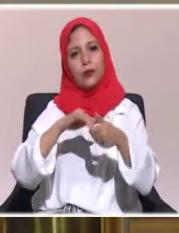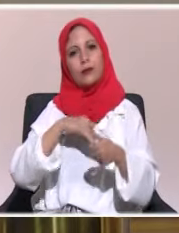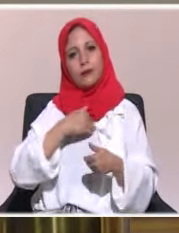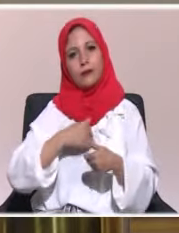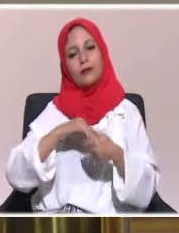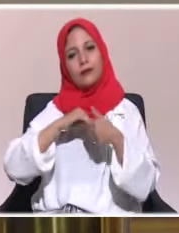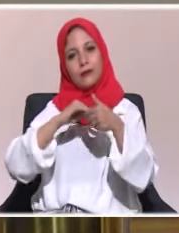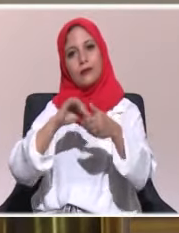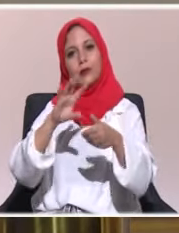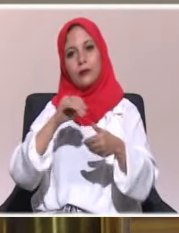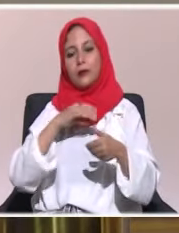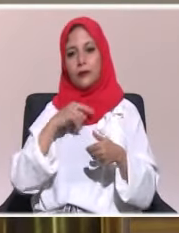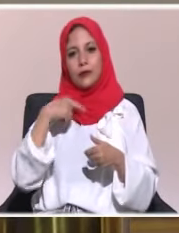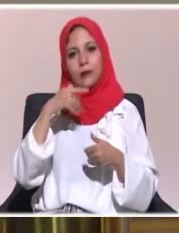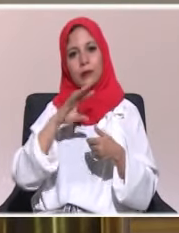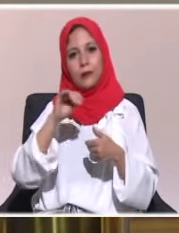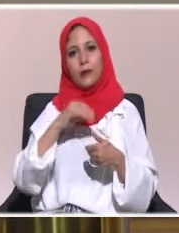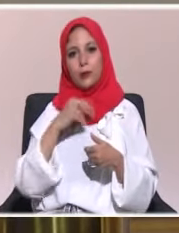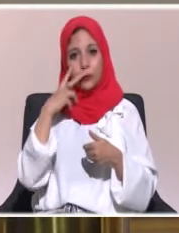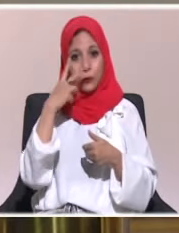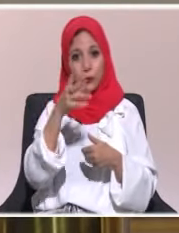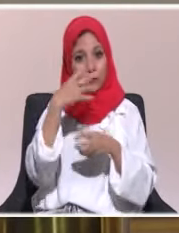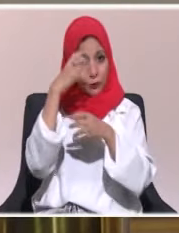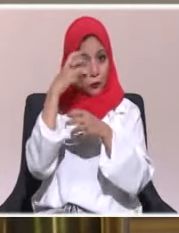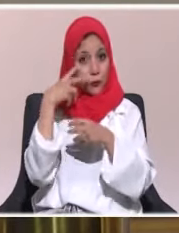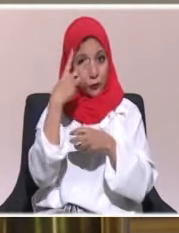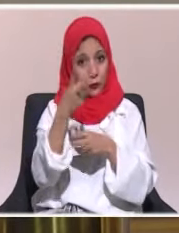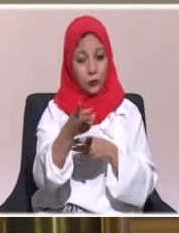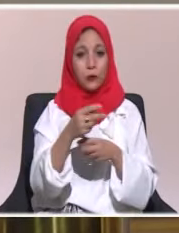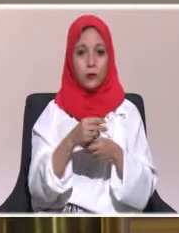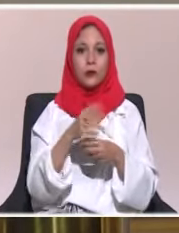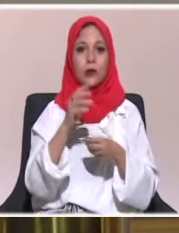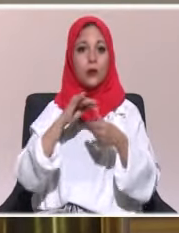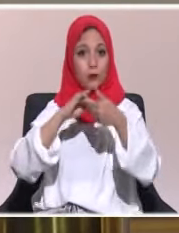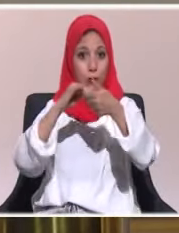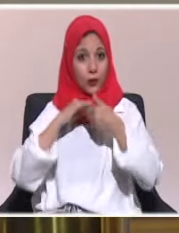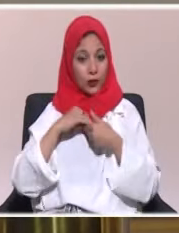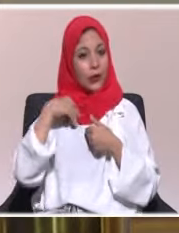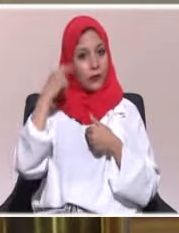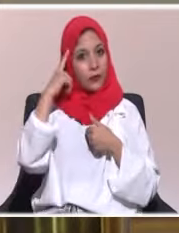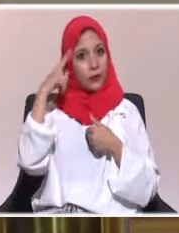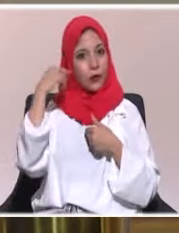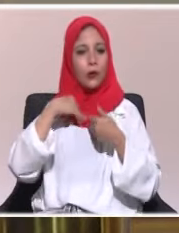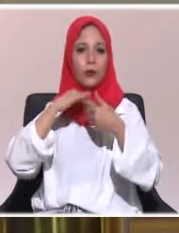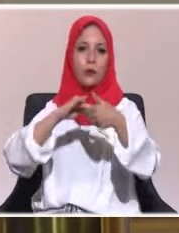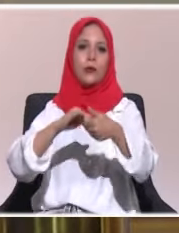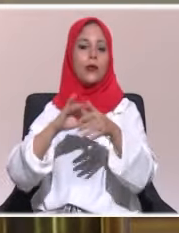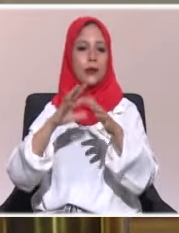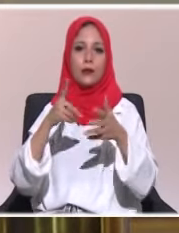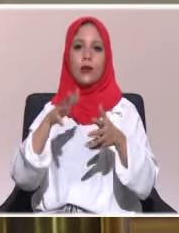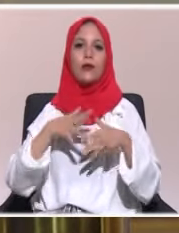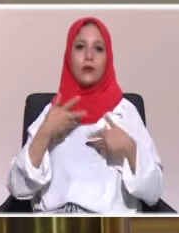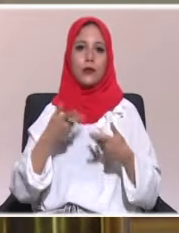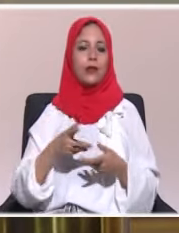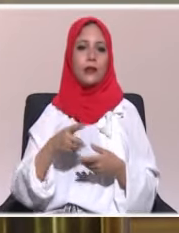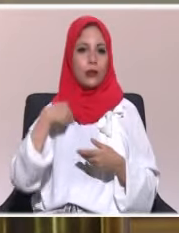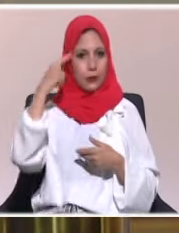الضوء عليكم ونحاول نوفر اللي انتوا بتحتاجوه ونحقق اللي انتوا